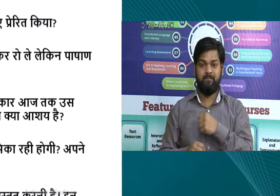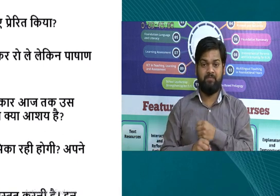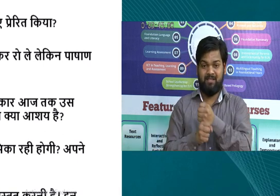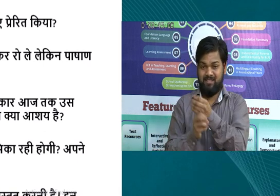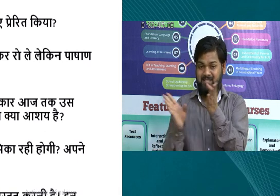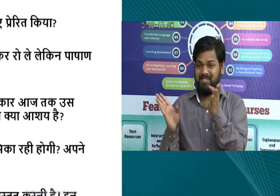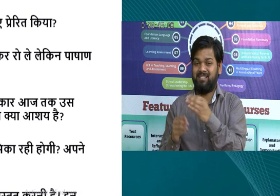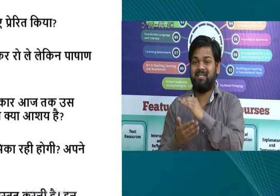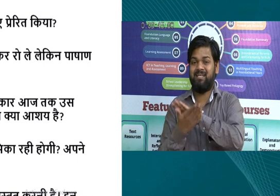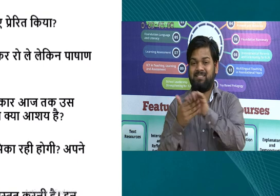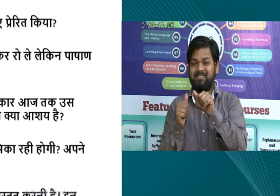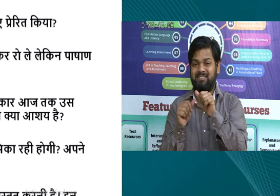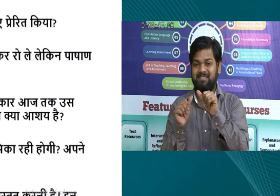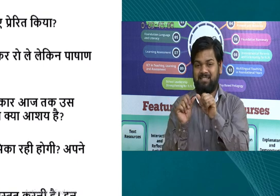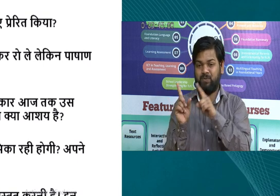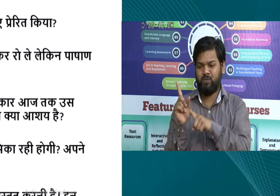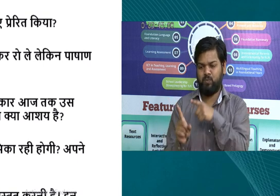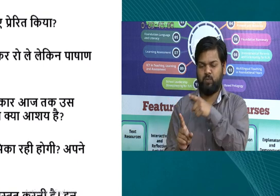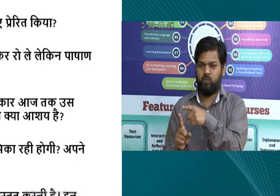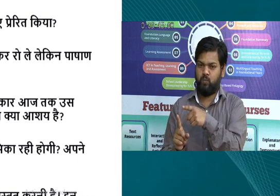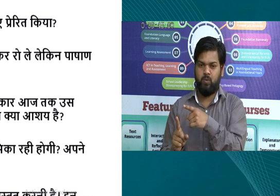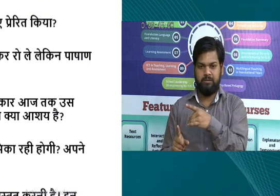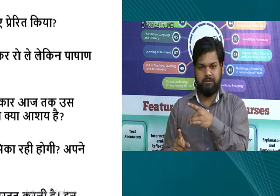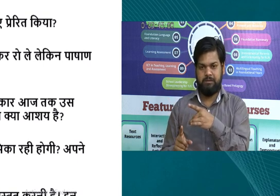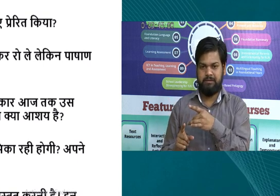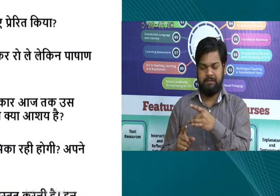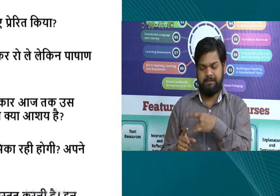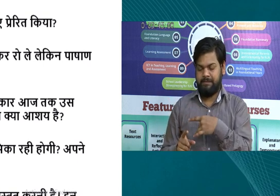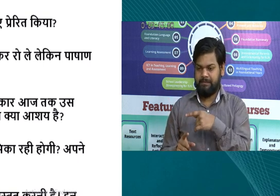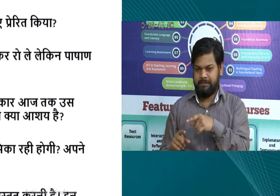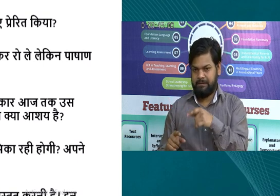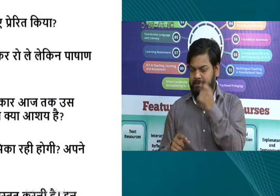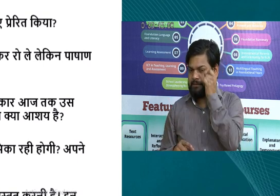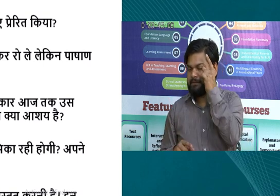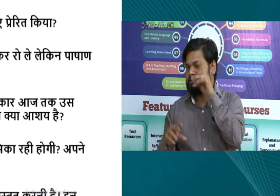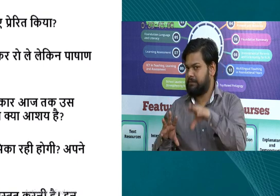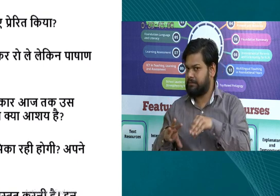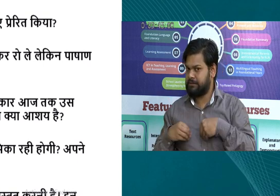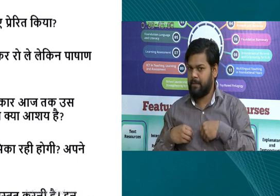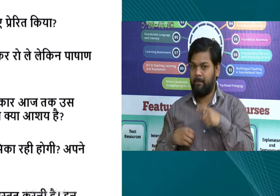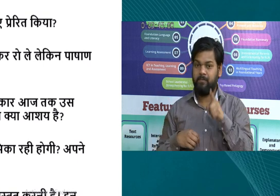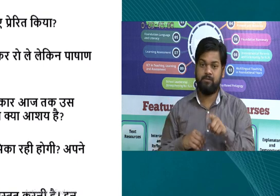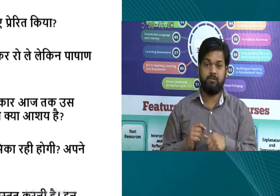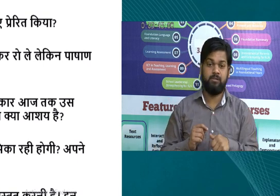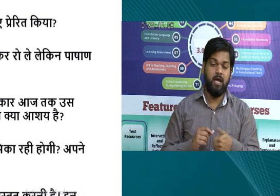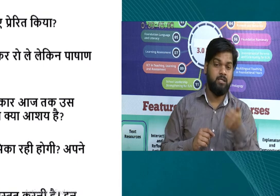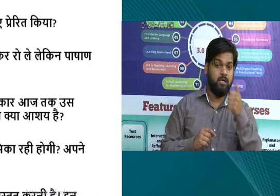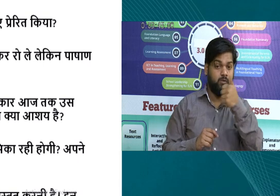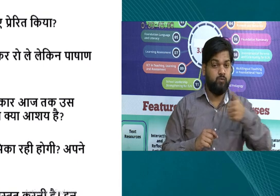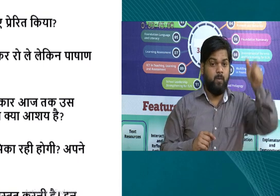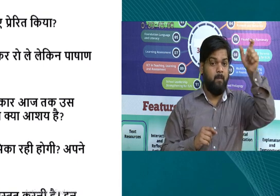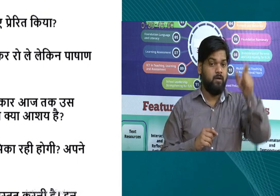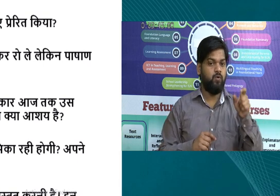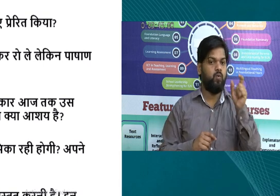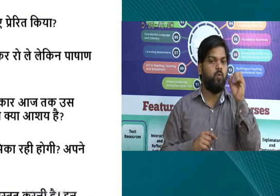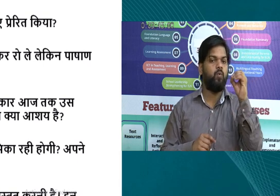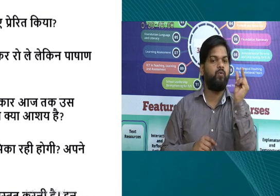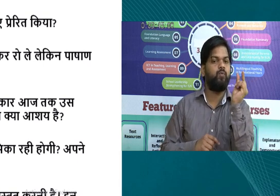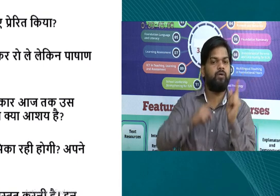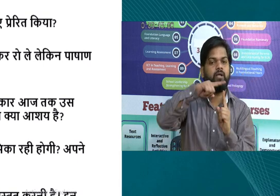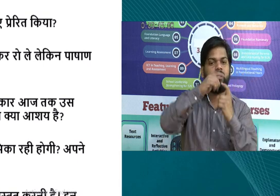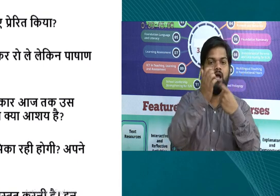सेनापति जो था जनरल आउटर उन्होंने उसकी एक भी बात नहीं मणि क्योंकि महल को उसने जो है धराशाही कर दिया था